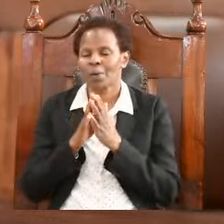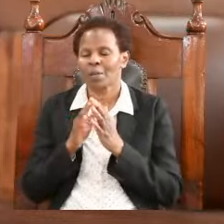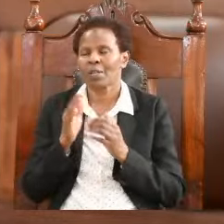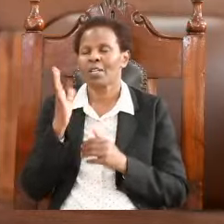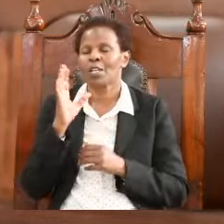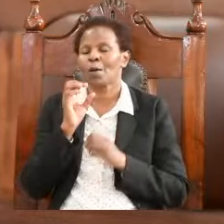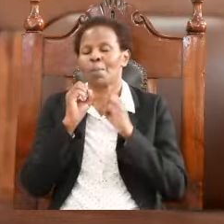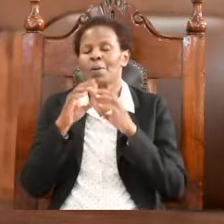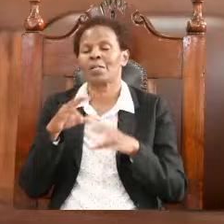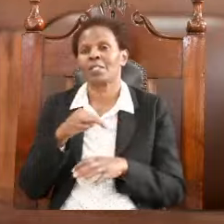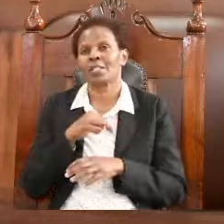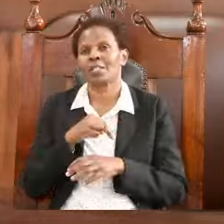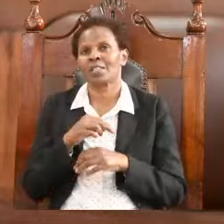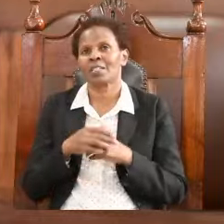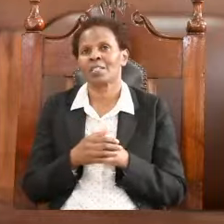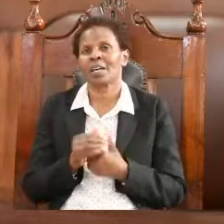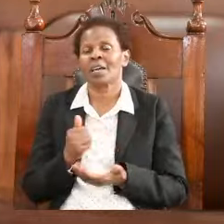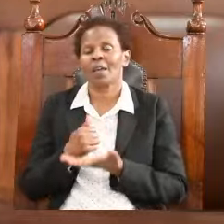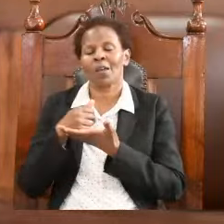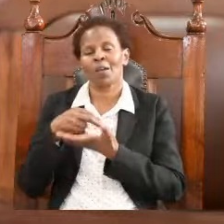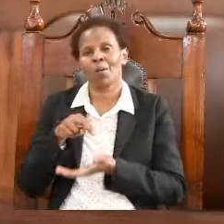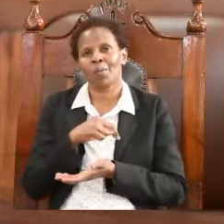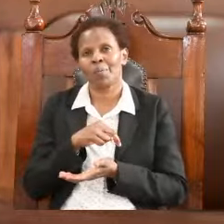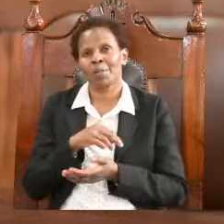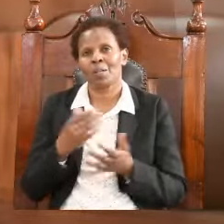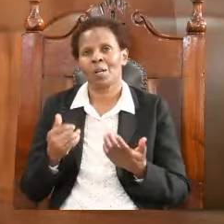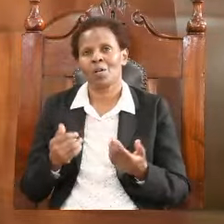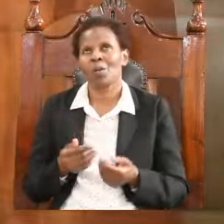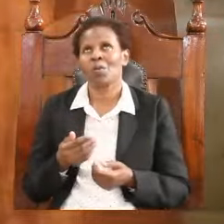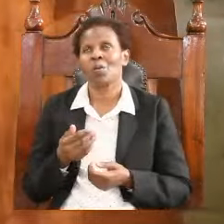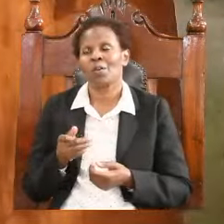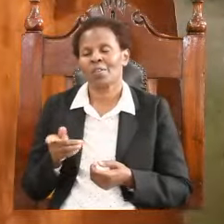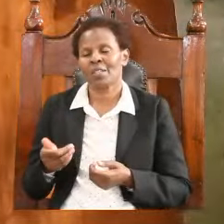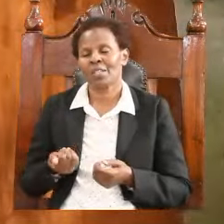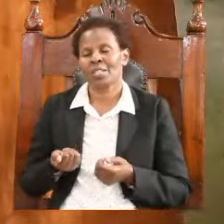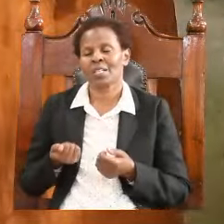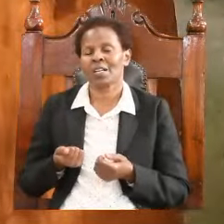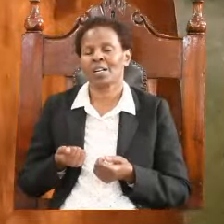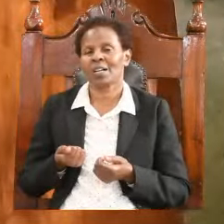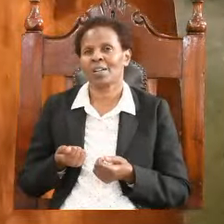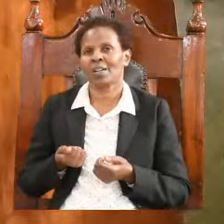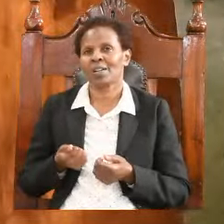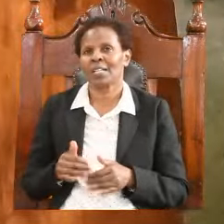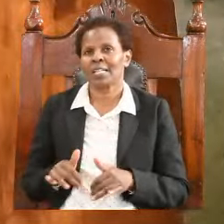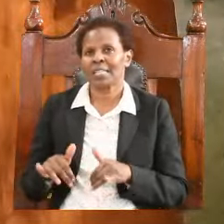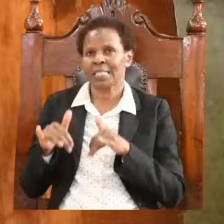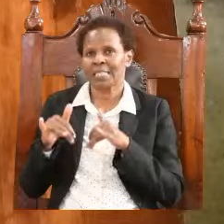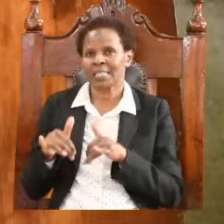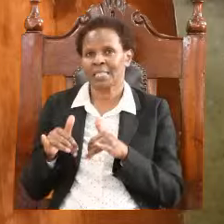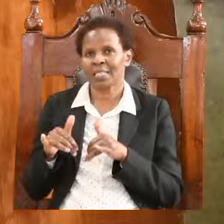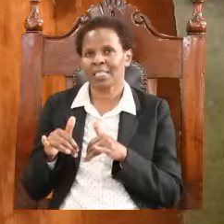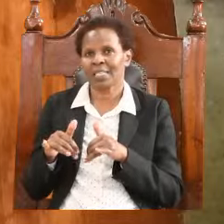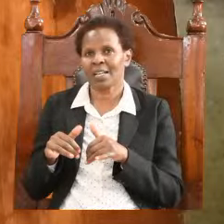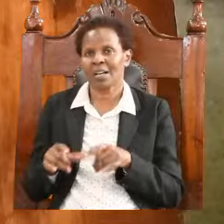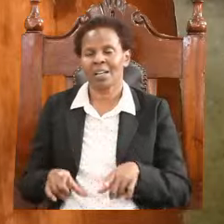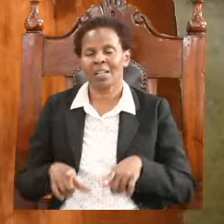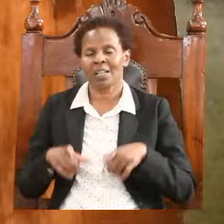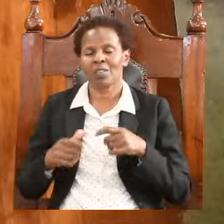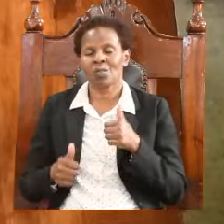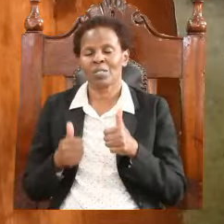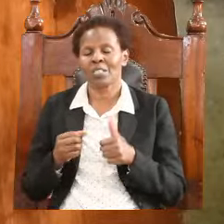niwe na makiria ututeithie o toguo muiritu ucio aturire muturire wi na